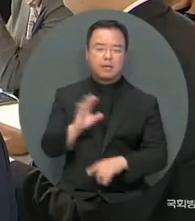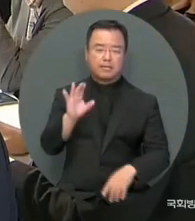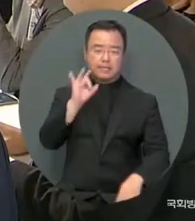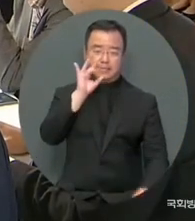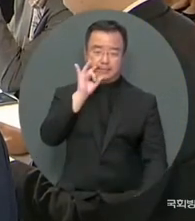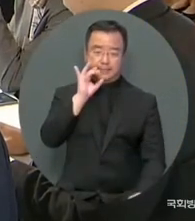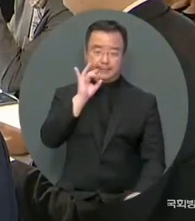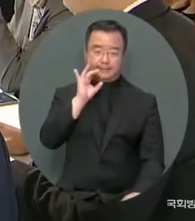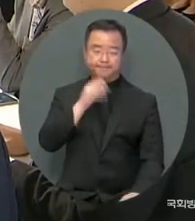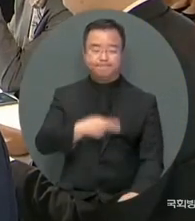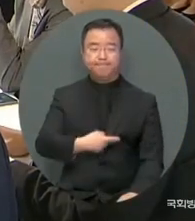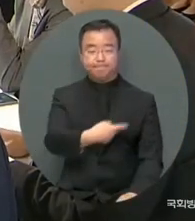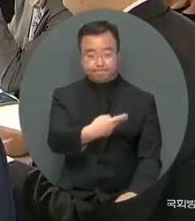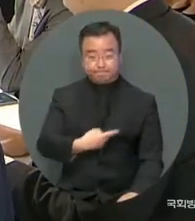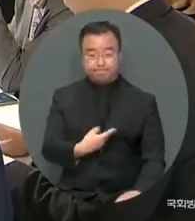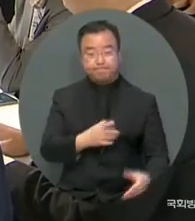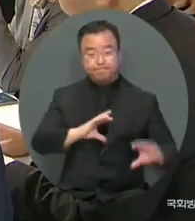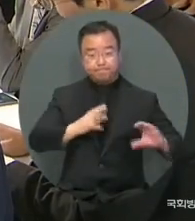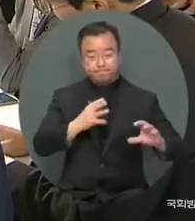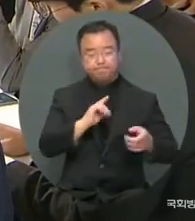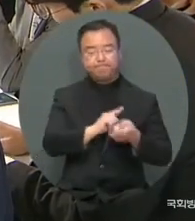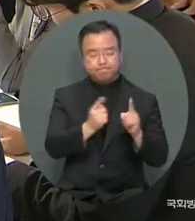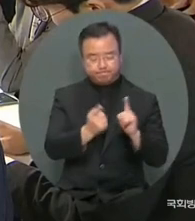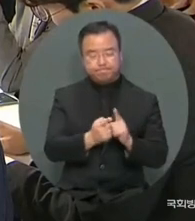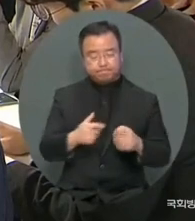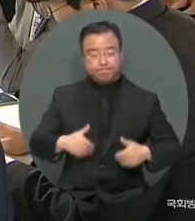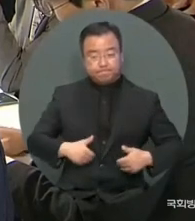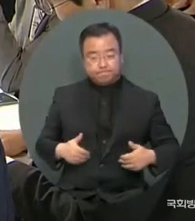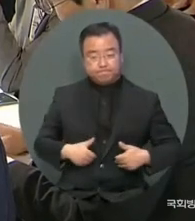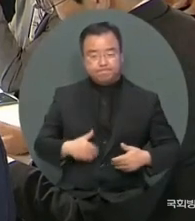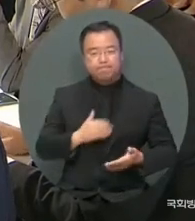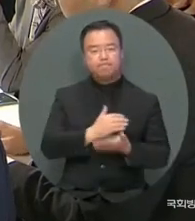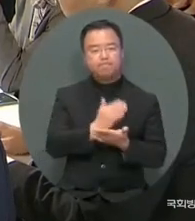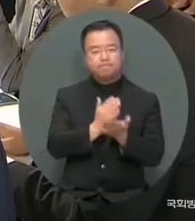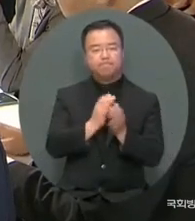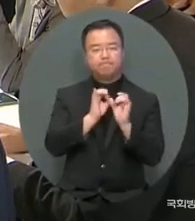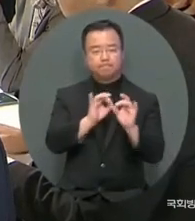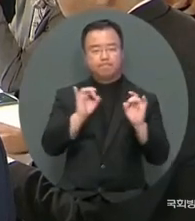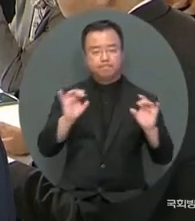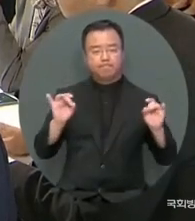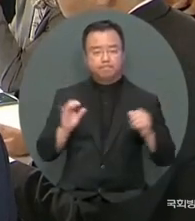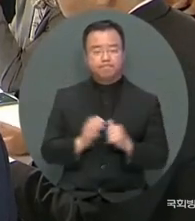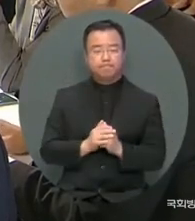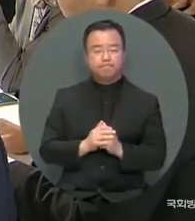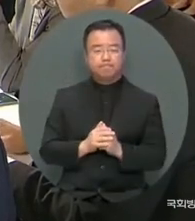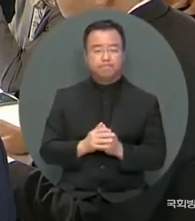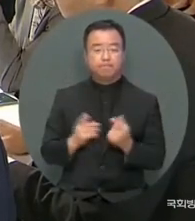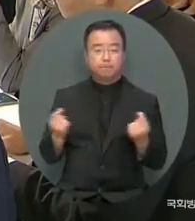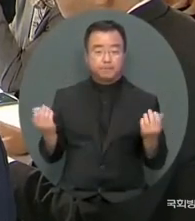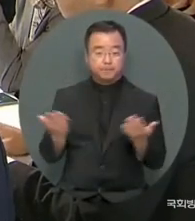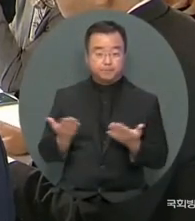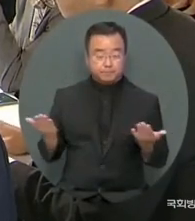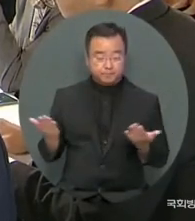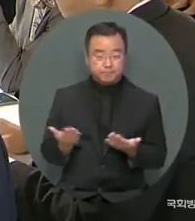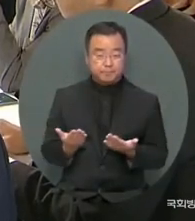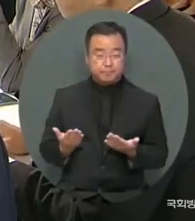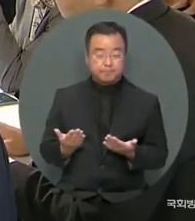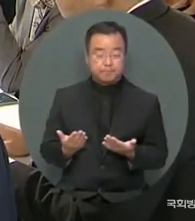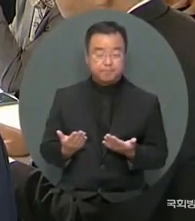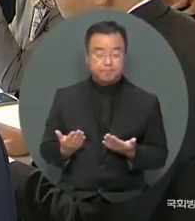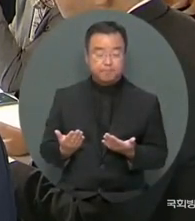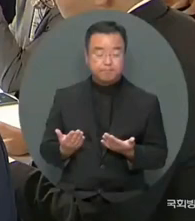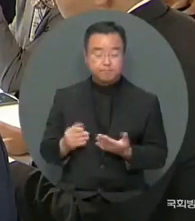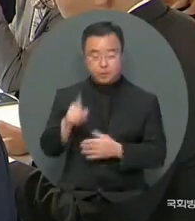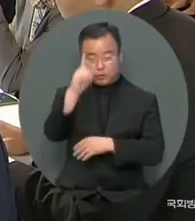이것을 양국이 서로 다 필요한 분야가 있기 때문에 이런 일은 정부가 지금 미처